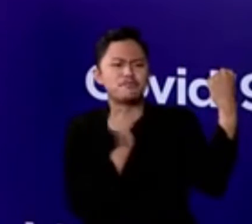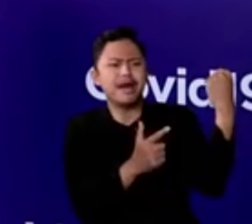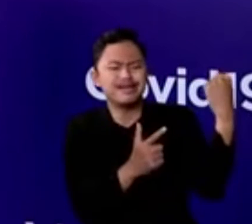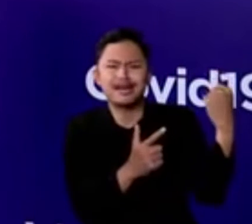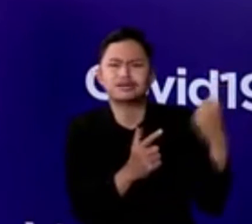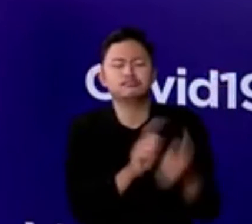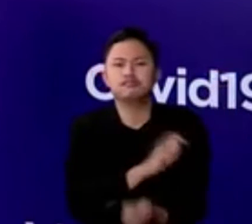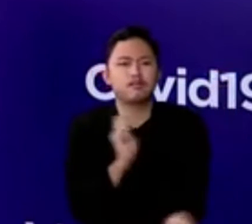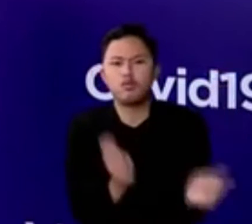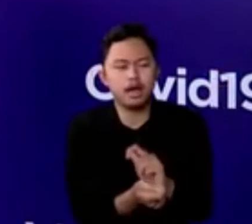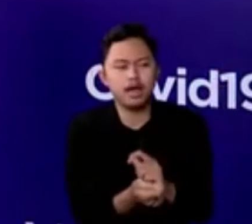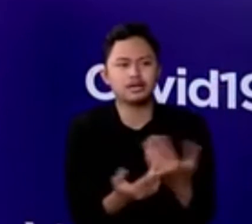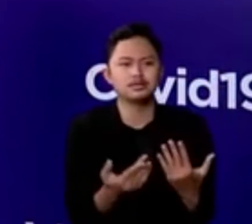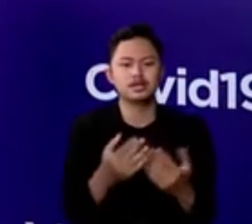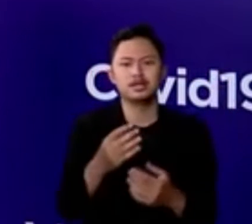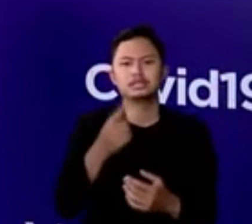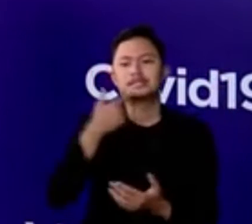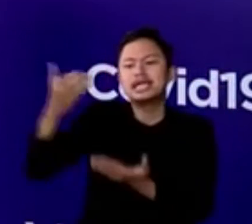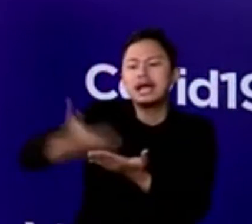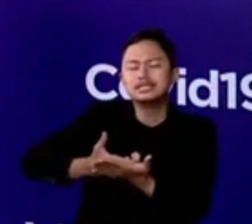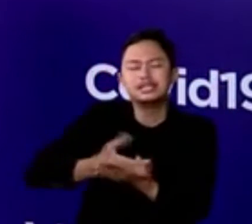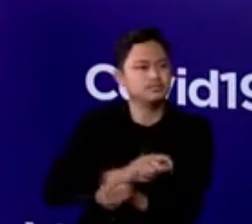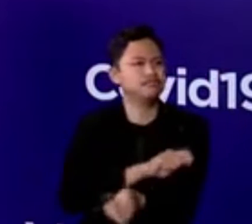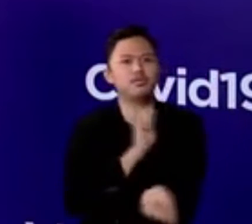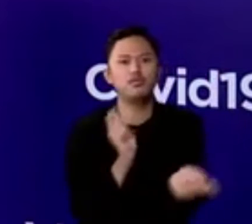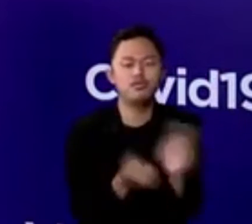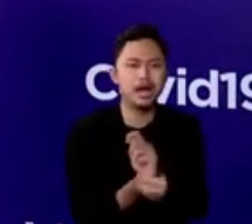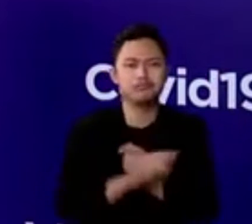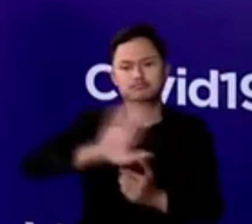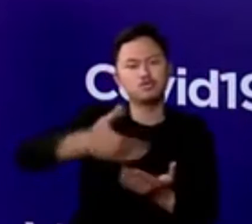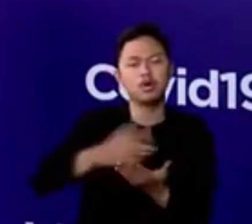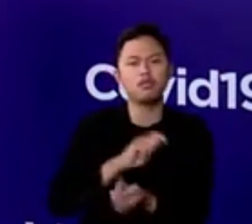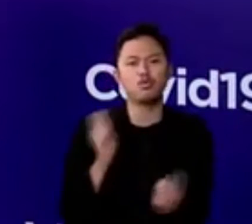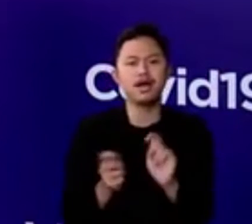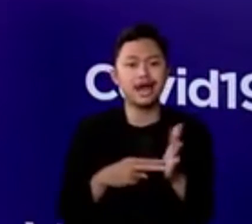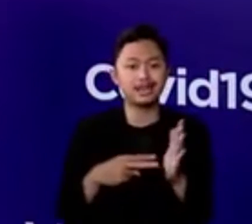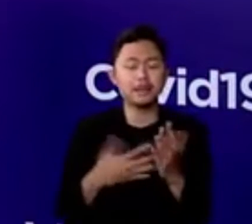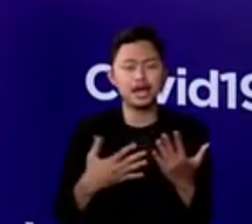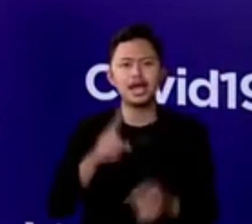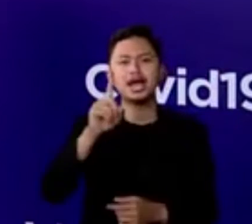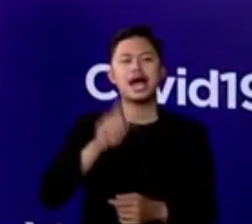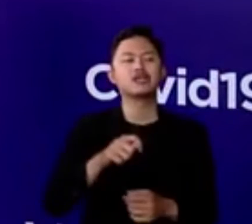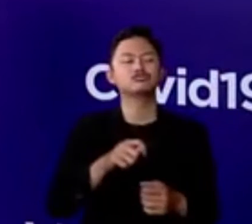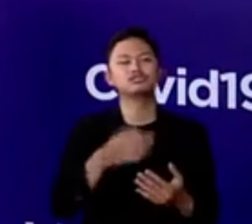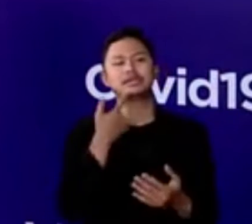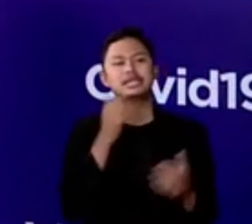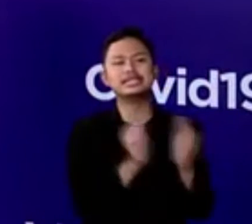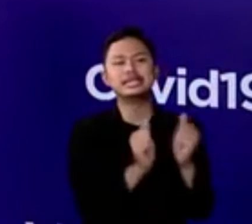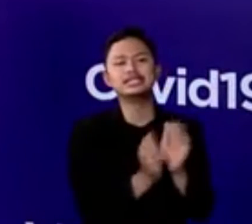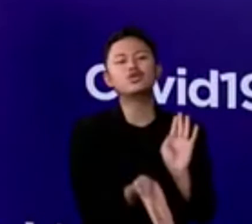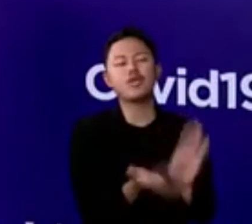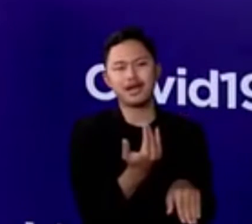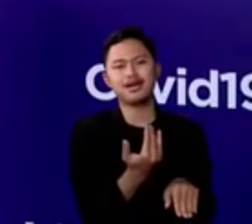cetakan perubahan-perubahan omset pendapatan yang akan didapat Gideon yang akhirnya harus di restrukturisasi ulang tuh